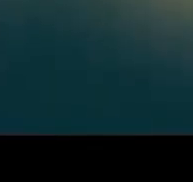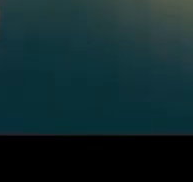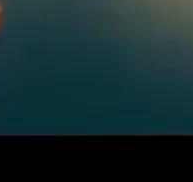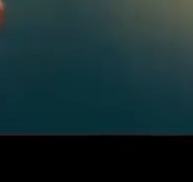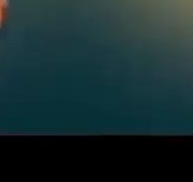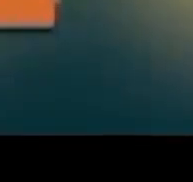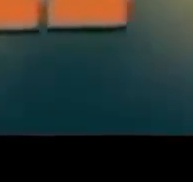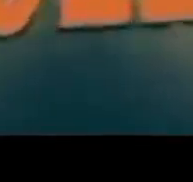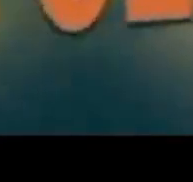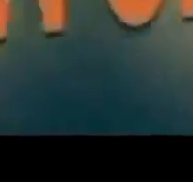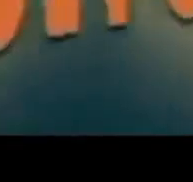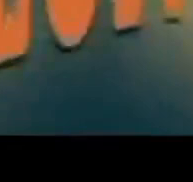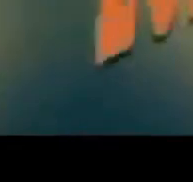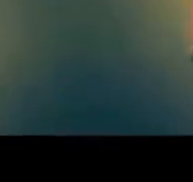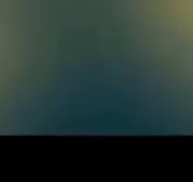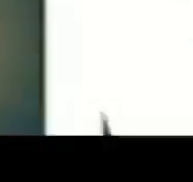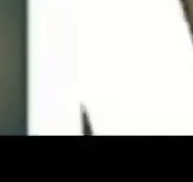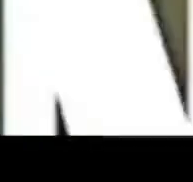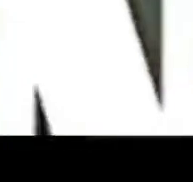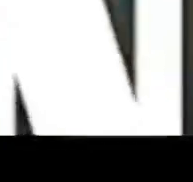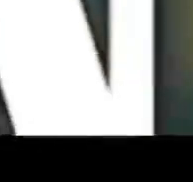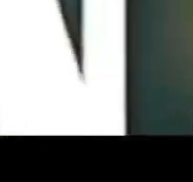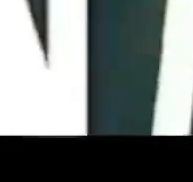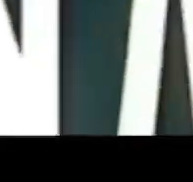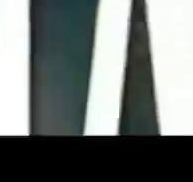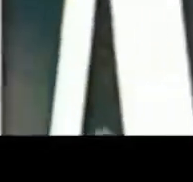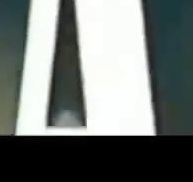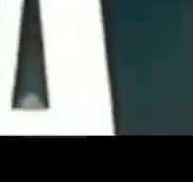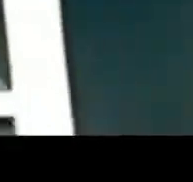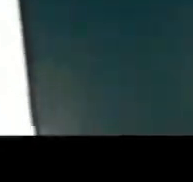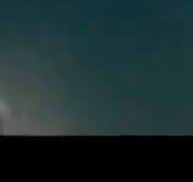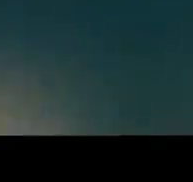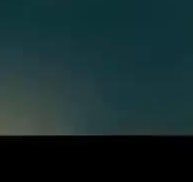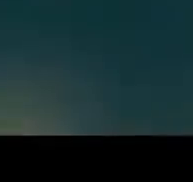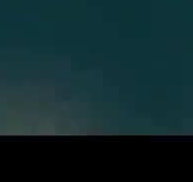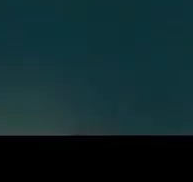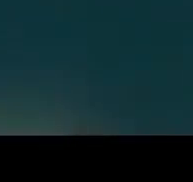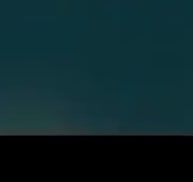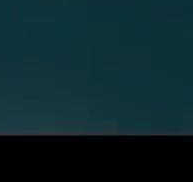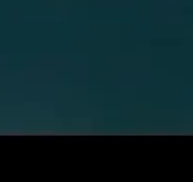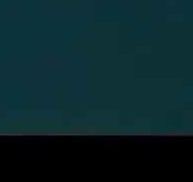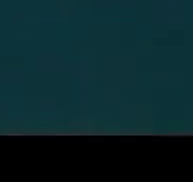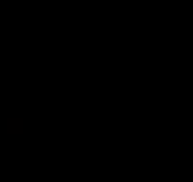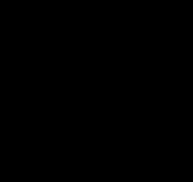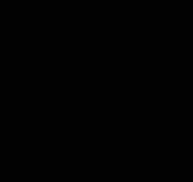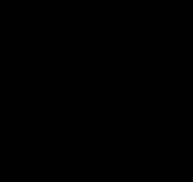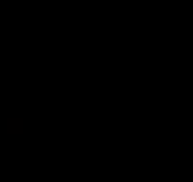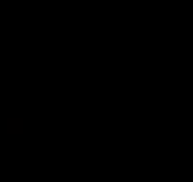The Baptist Lunch, hosted by Pastor Gil Lorena.